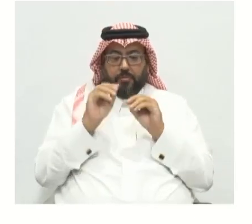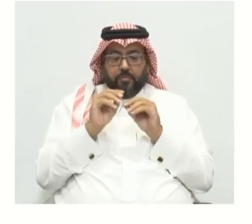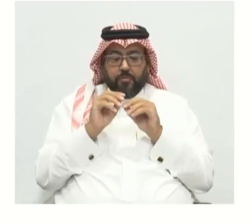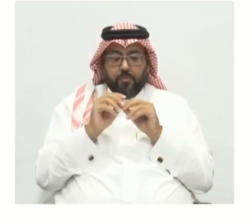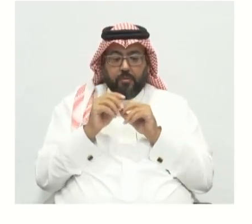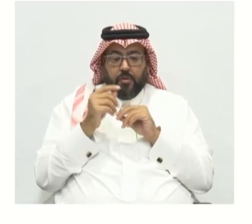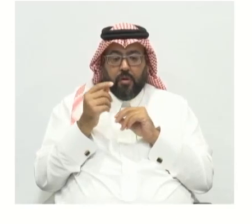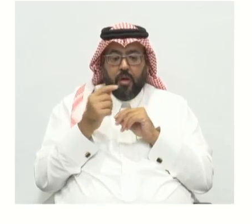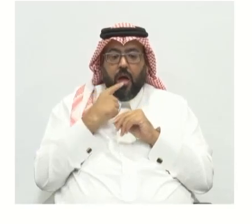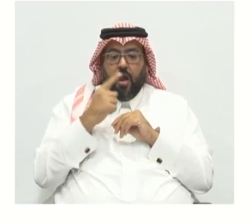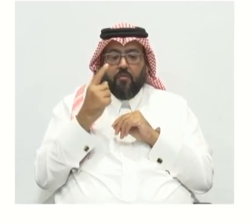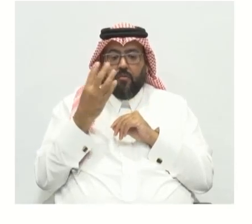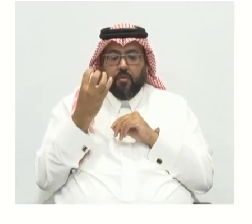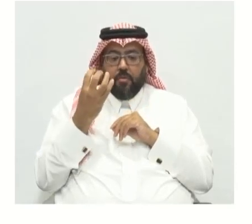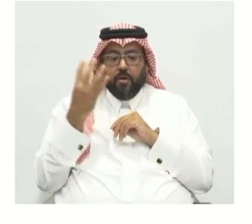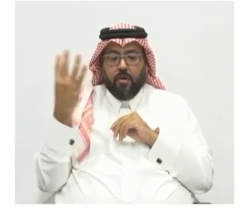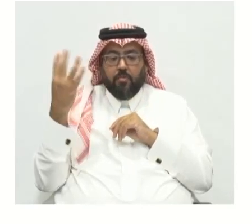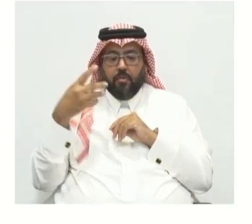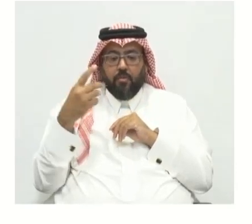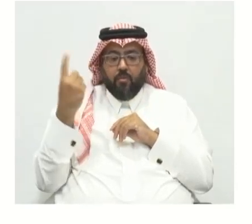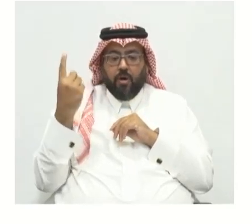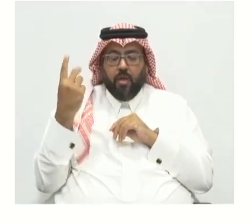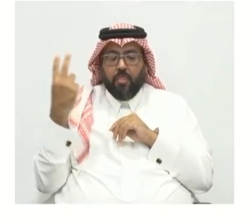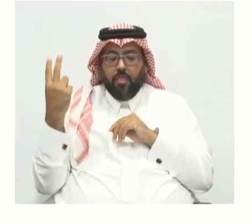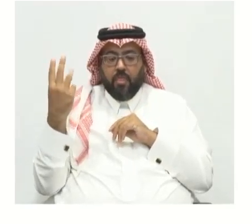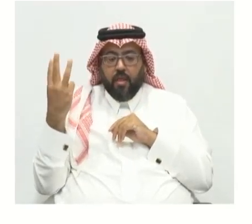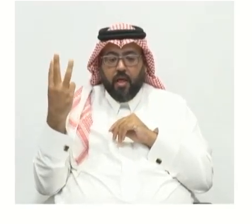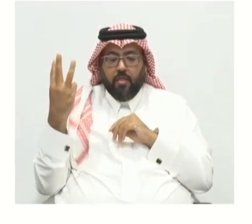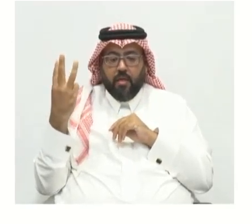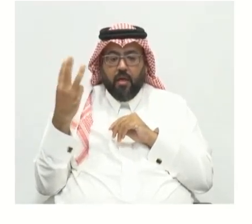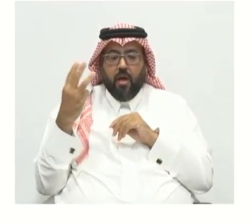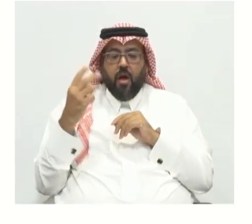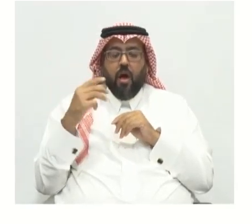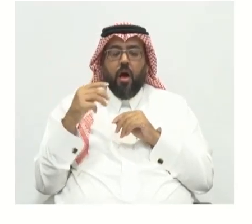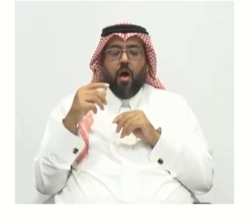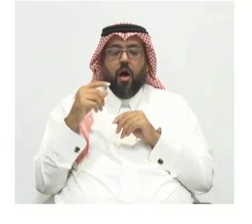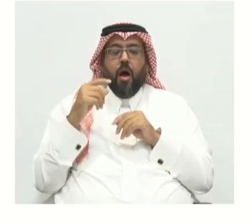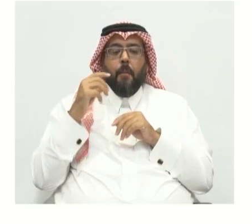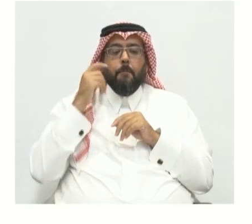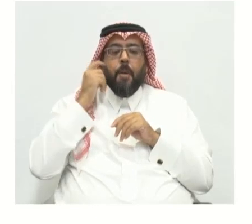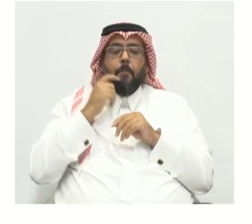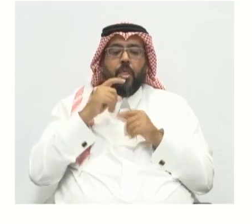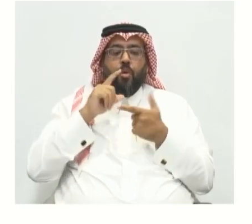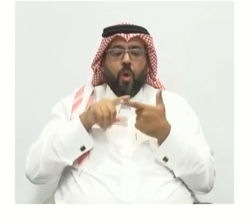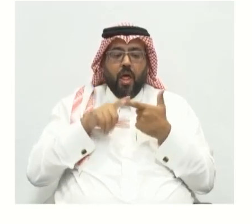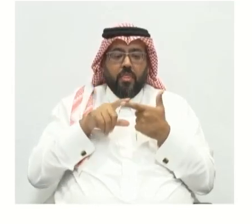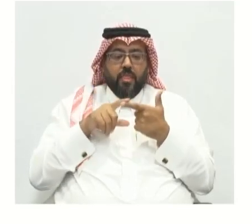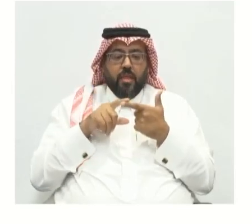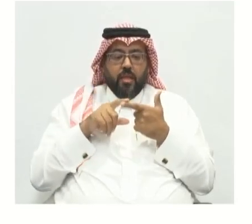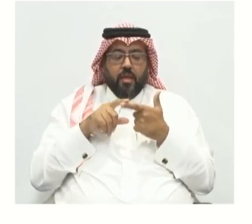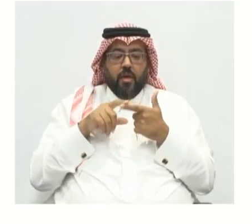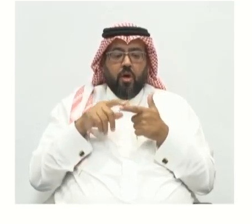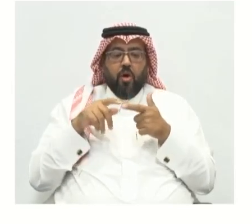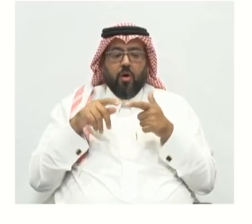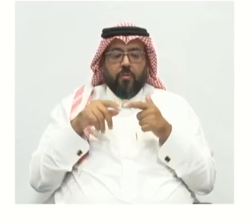1/3 1444 للهجره الذي نص على الاتي يكون ولي العهد رئيسا لمجلس الوزراء استثناء من حكم الماده